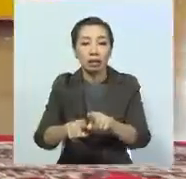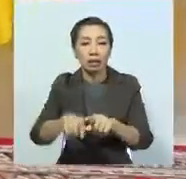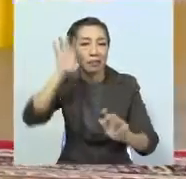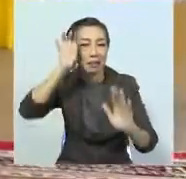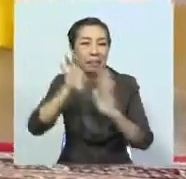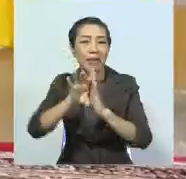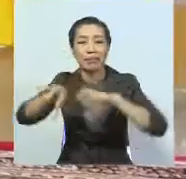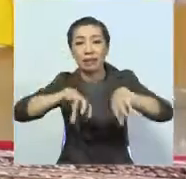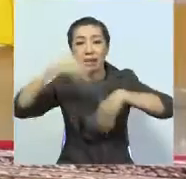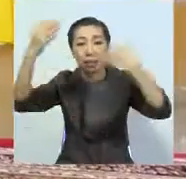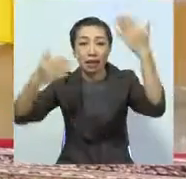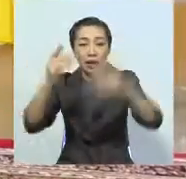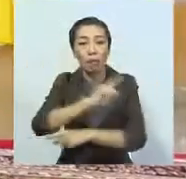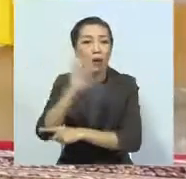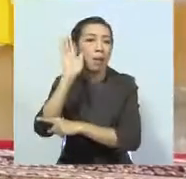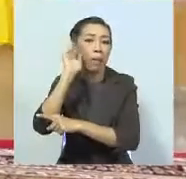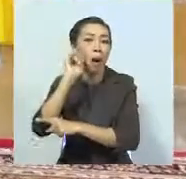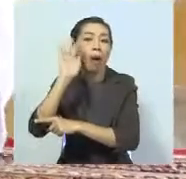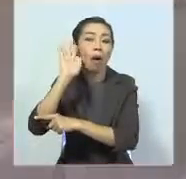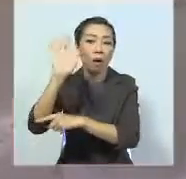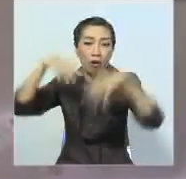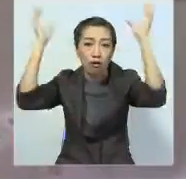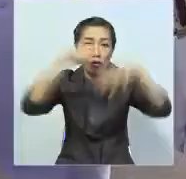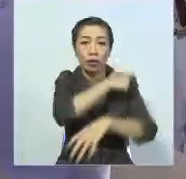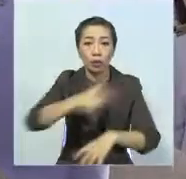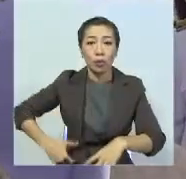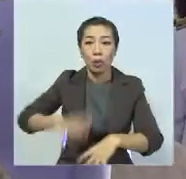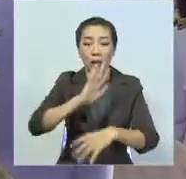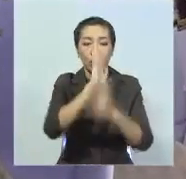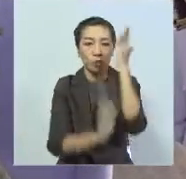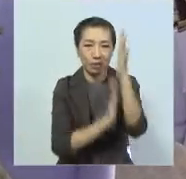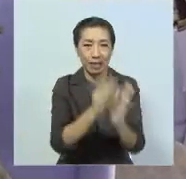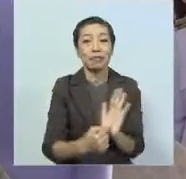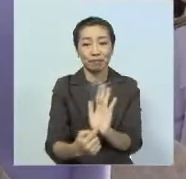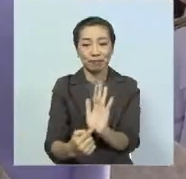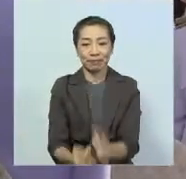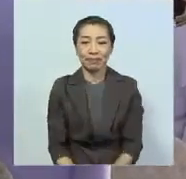ภาพนะคะการจัดกิจกรรมวันพระบิดาแห่งฝนหลวงทั่วทั้งประเทศไทยเลยค่ะ